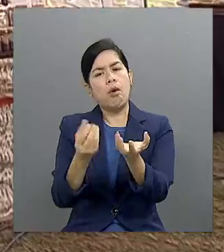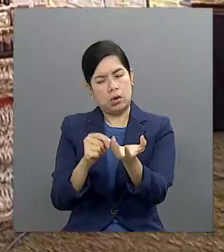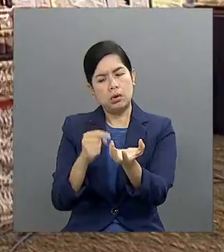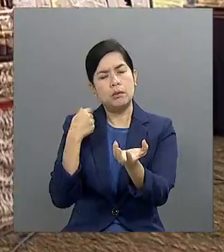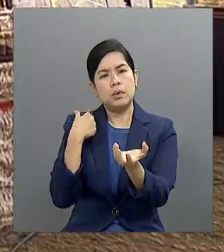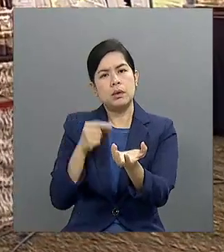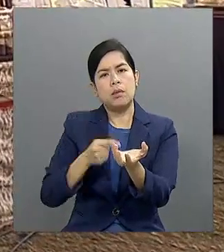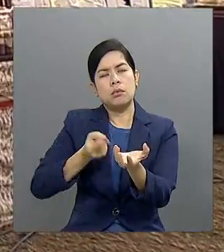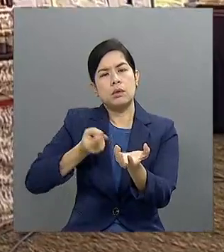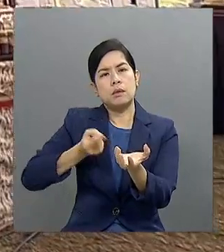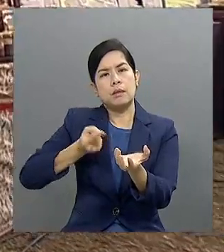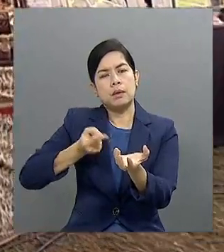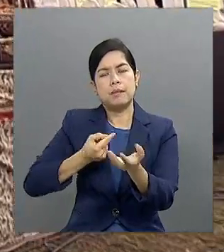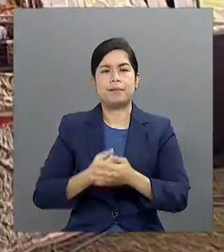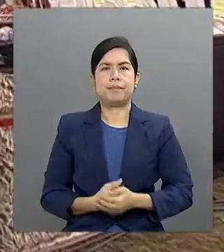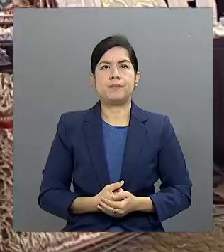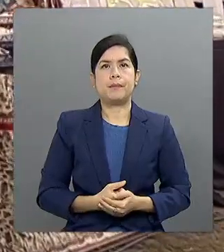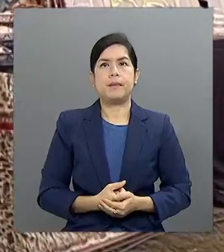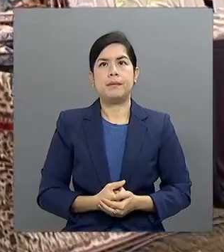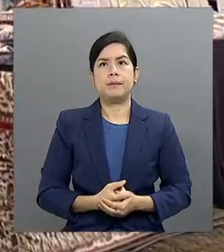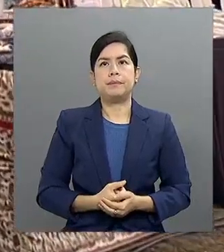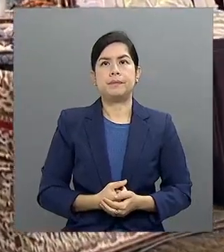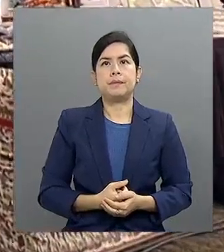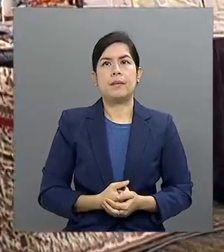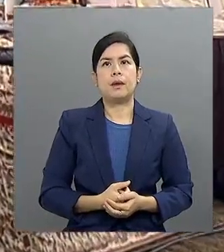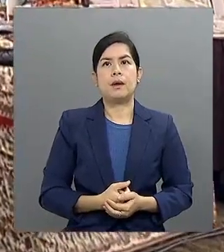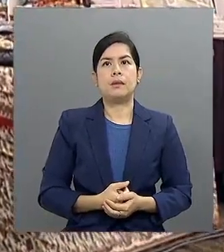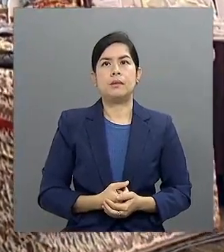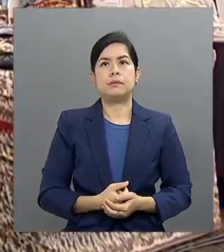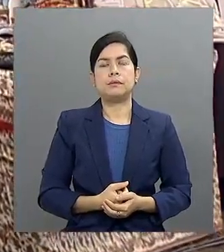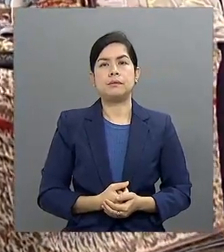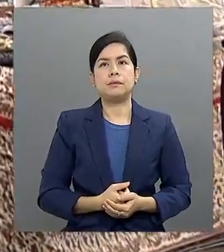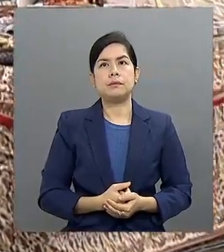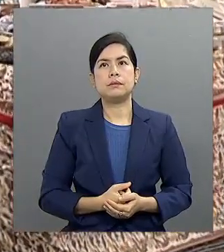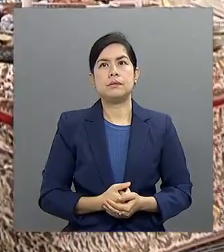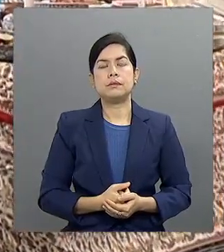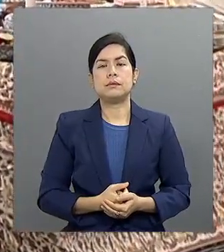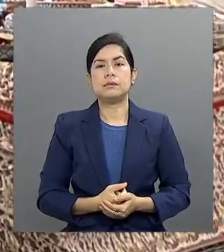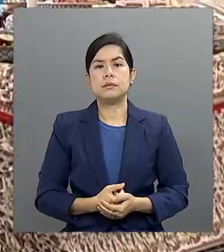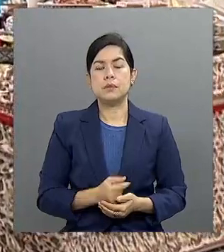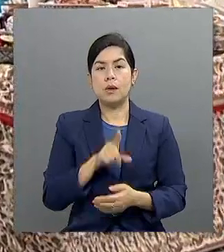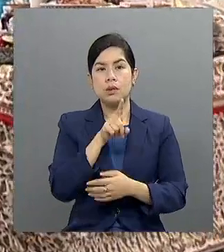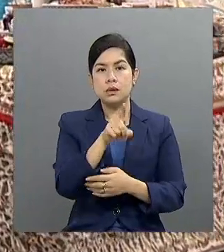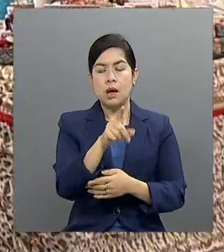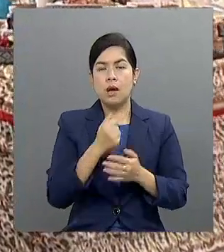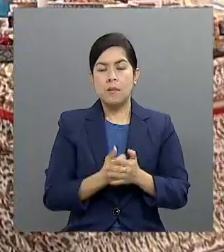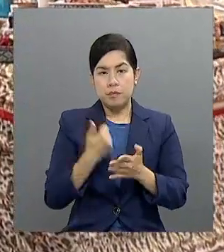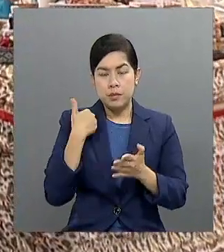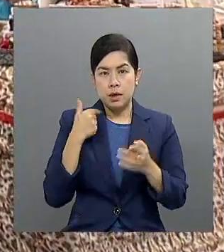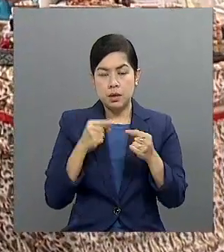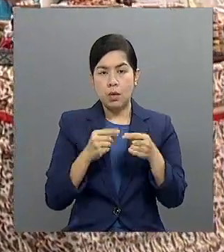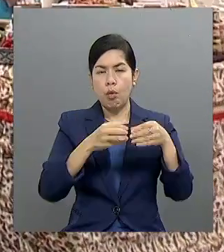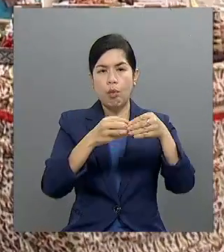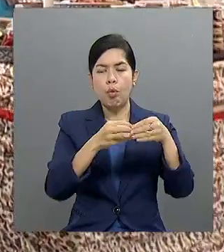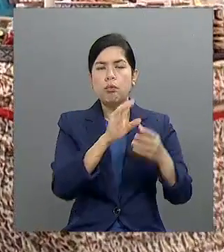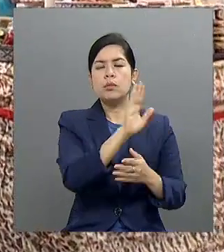ไม่ได้มีผลกระทบอะไรค่ะ แล้วการสานต่อลูกหลานเนี่ยเพราะว่ายุ้ยมองว่าเป็นอาหารแบบอาหารท้องถิ่น